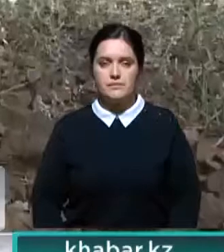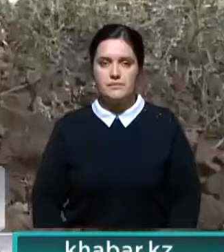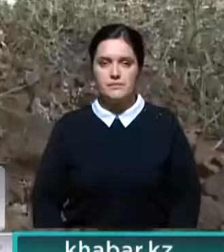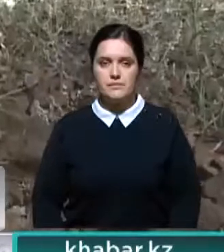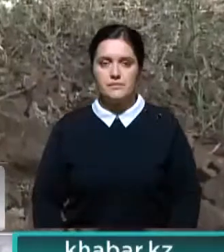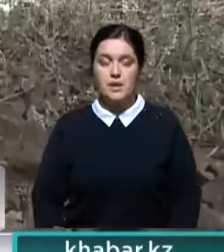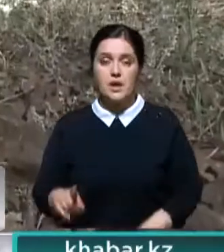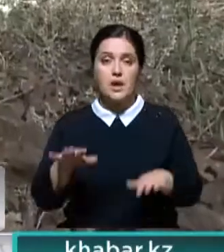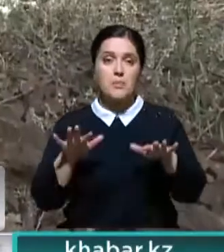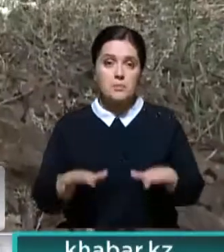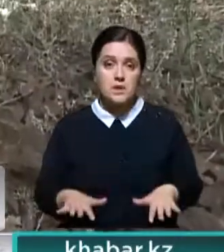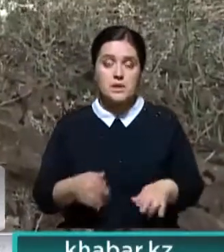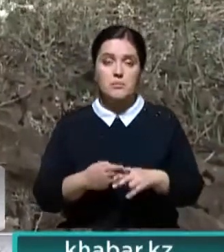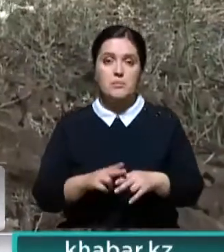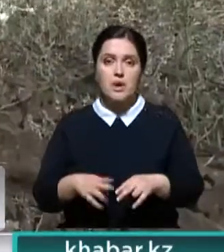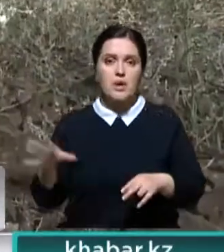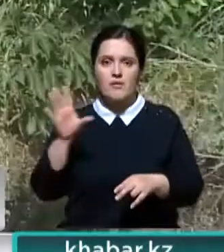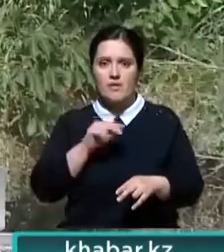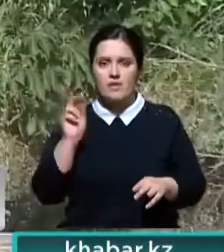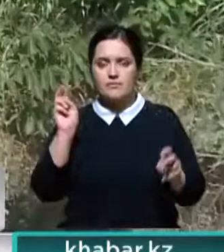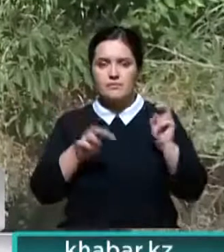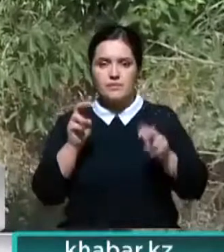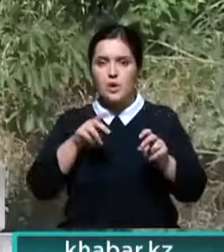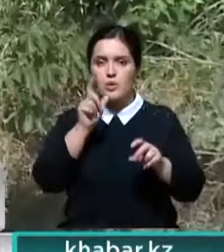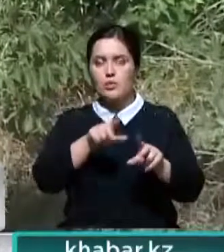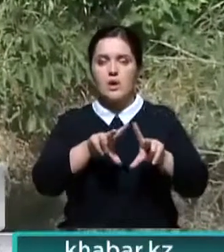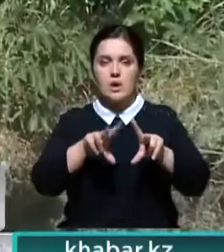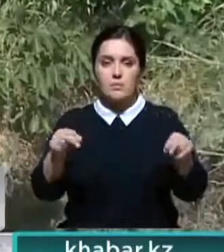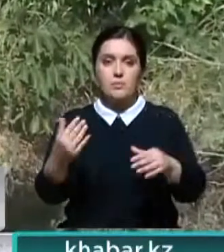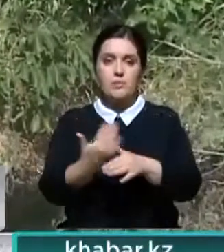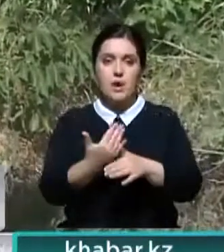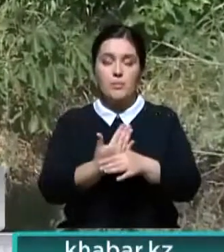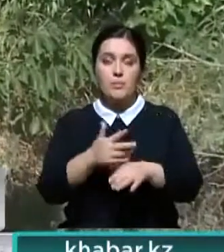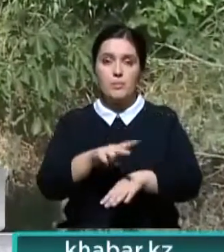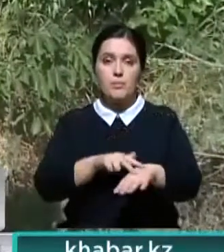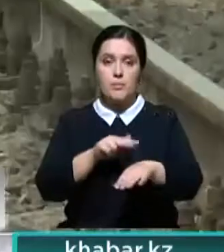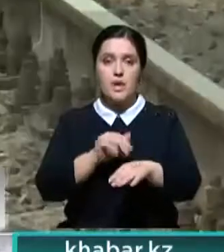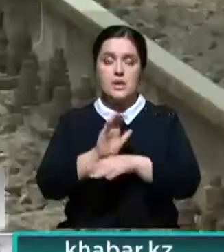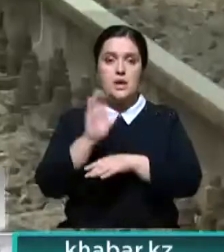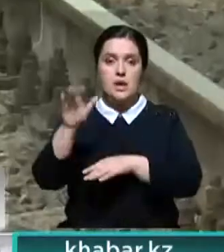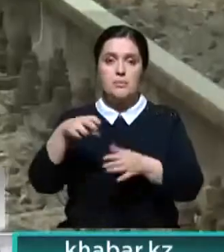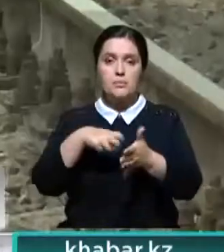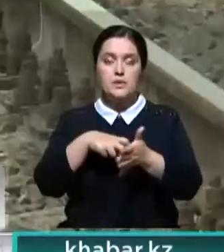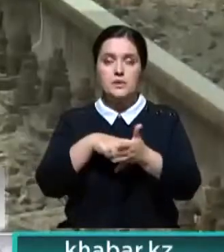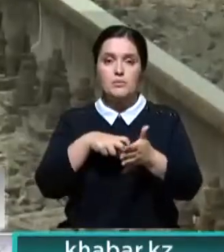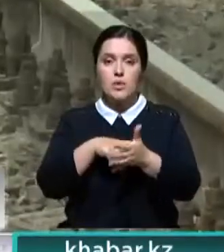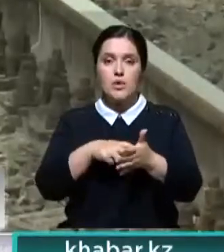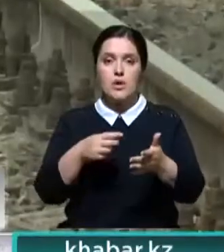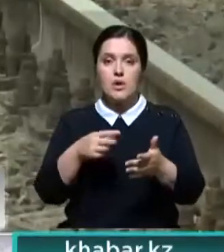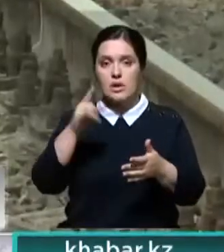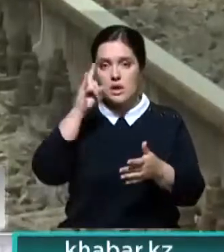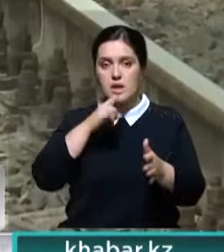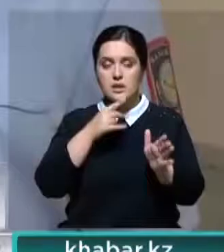На месте событий недавно побывали все стороны конфликта. Людям обещали помочь. Сотрудники полиции направили письмо в адрес местного филиала